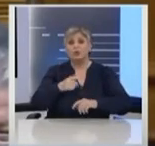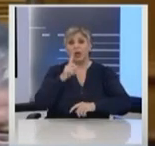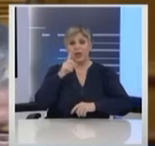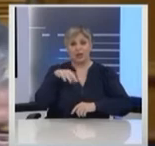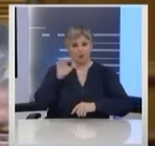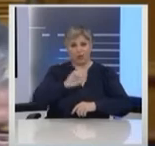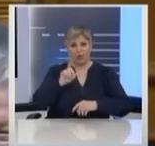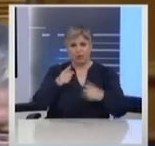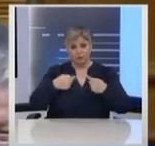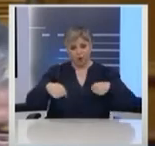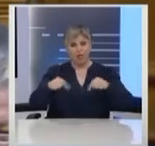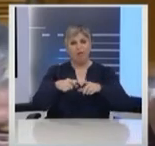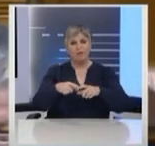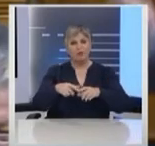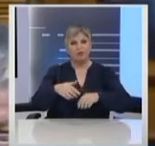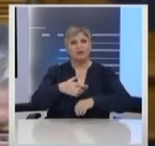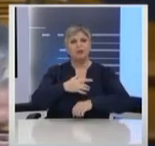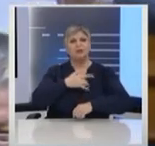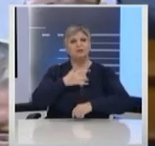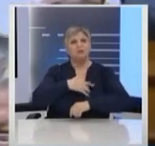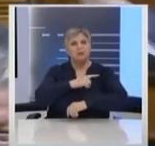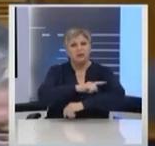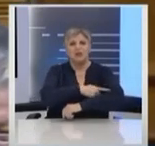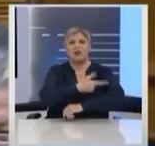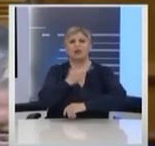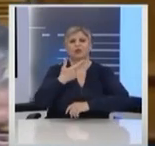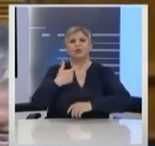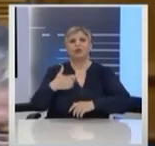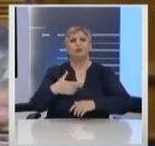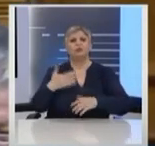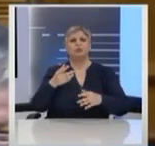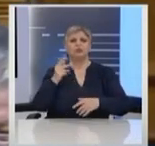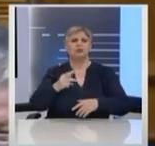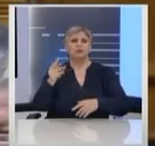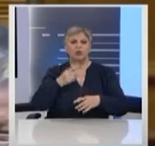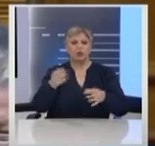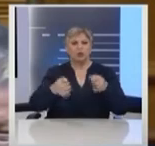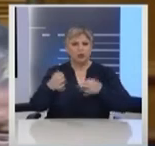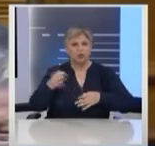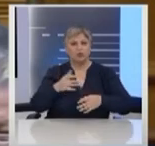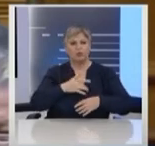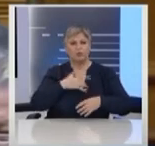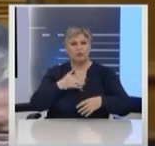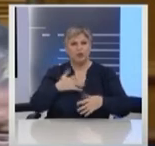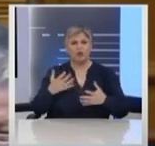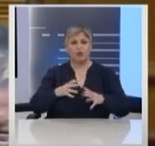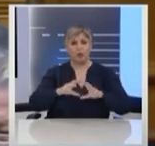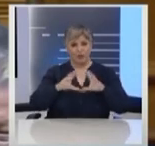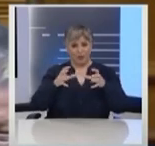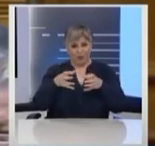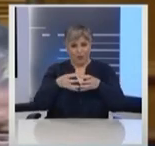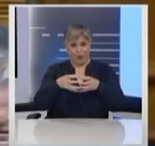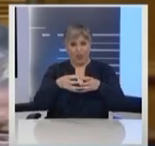κοινωνικούς λειτουργούς, θα έχουν τη δυνατότητα να πάνε στην διαδικασία